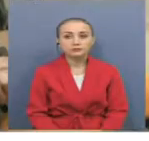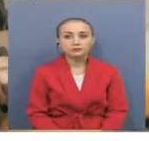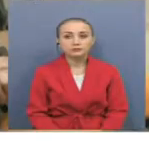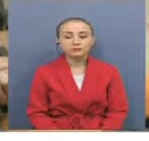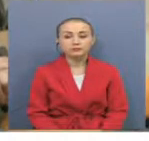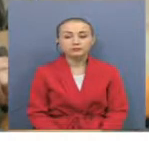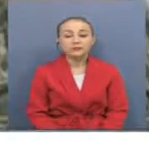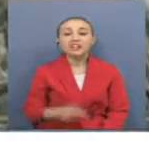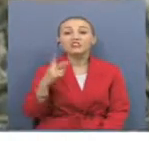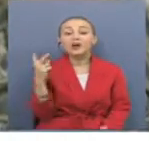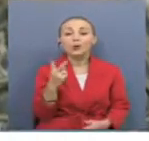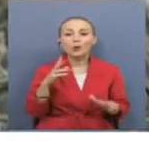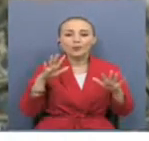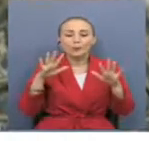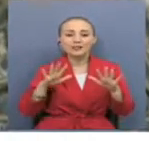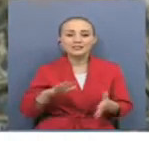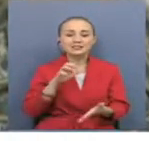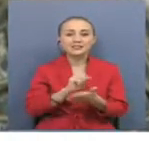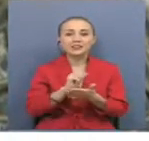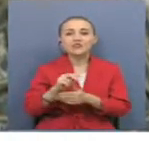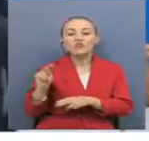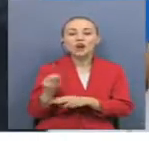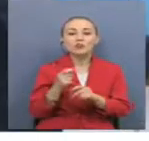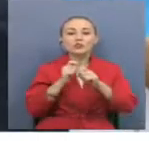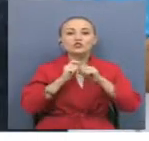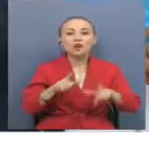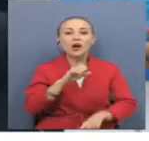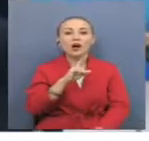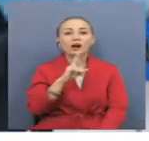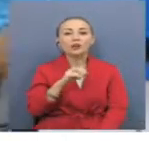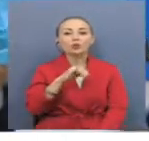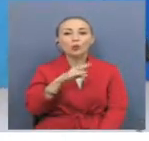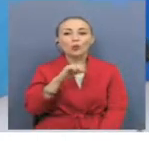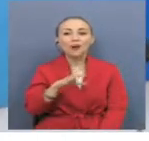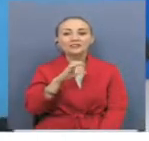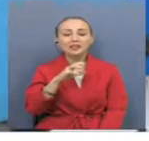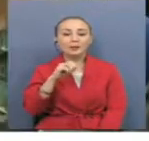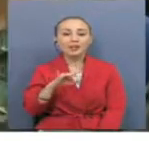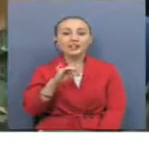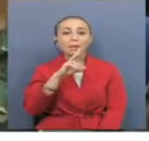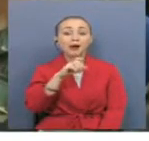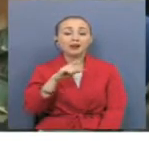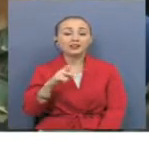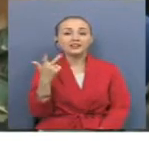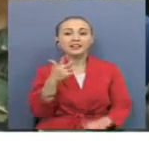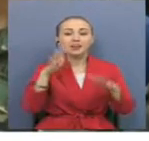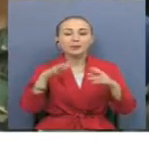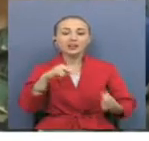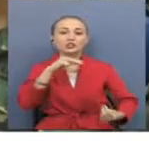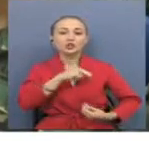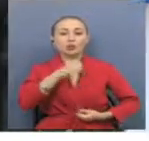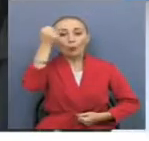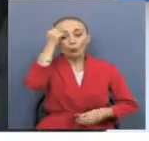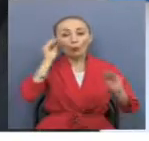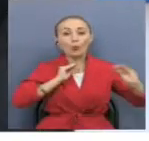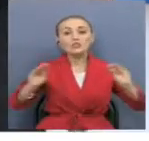шешімен жүлделі бірінші орында Шоқан Уәлиханов атындағы Көкшетау мемлекеттік университетінің студенті Абылай Наурызхан жеңіп алды. Екінші орынға Көкен Шәкеев атындағы